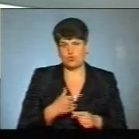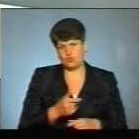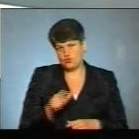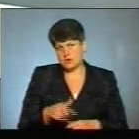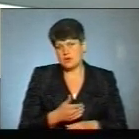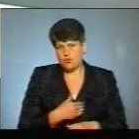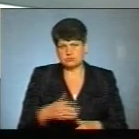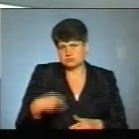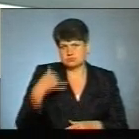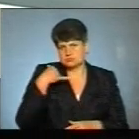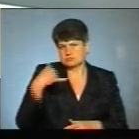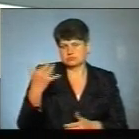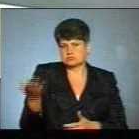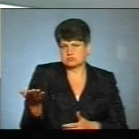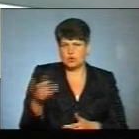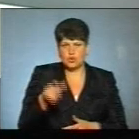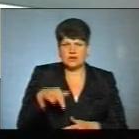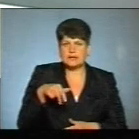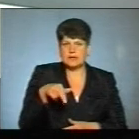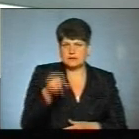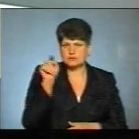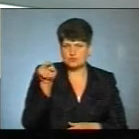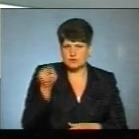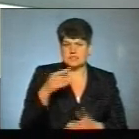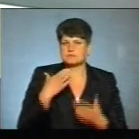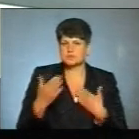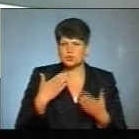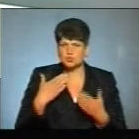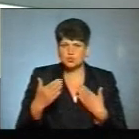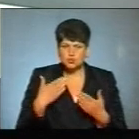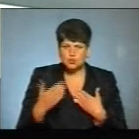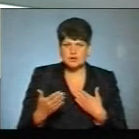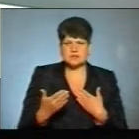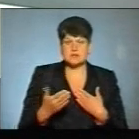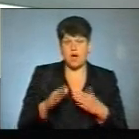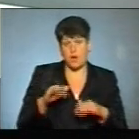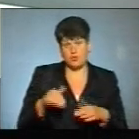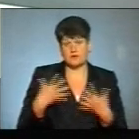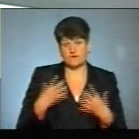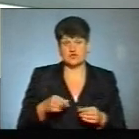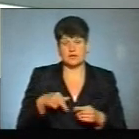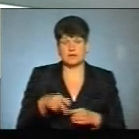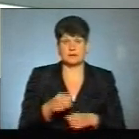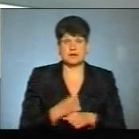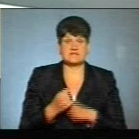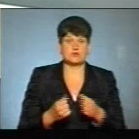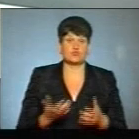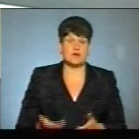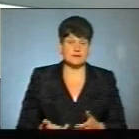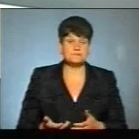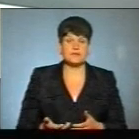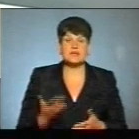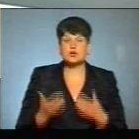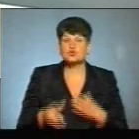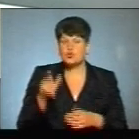ми даємо контакти, людина йде до роботодавця чи спілкується певним чином спочатку, а потім вже йде працевлаштування. Якщо людина